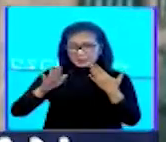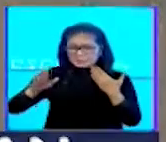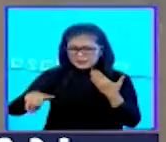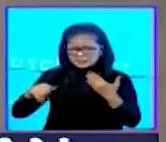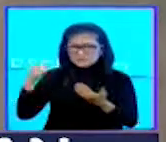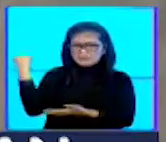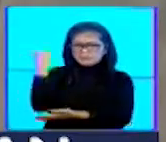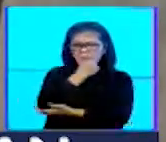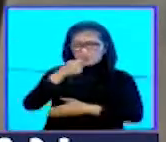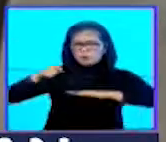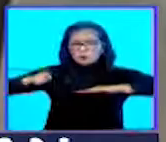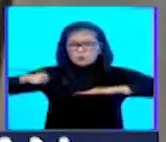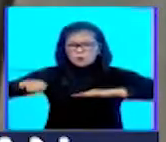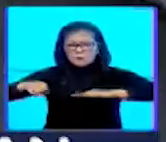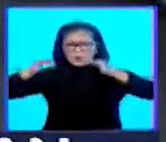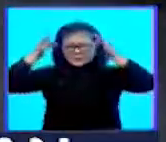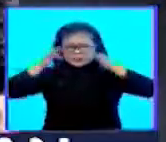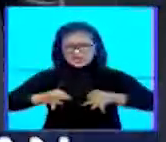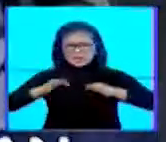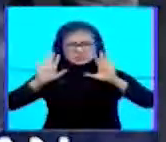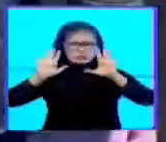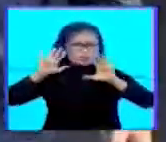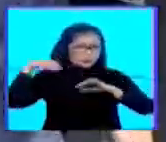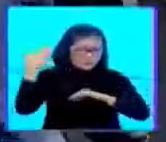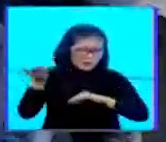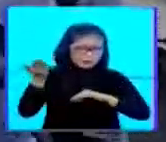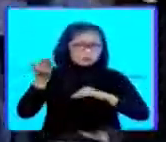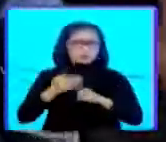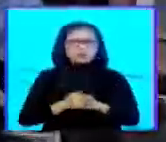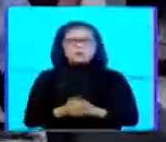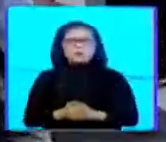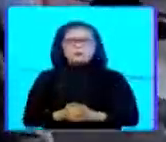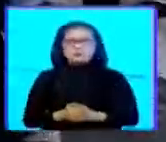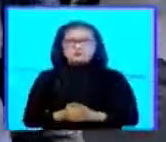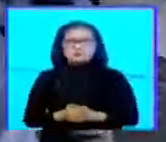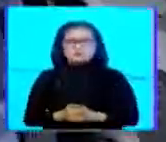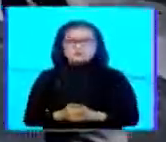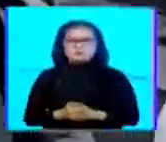terancam hukuman 10 tahun penjara. Dari Depok, Jawa Barat, Iyung Rizky melaporkan.